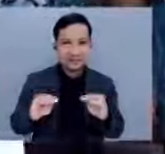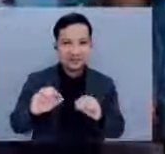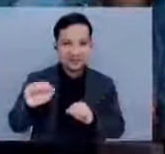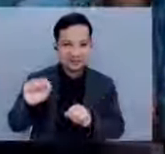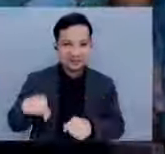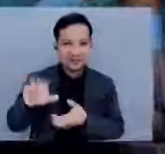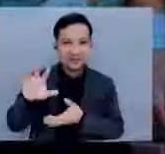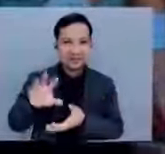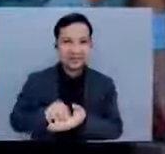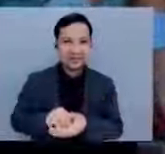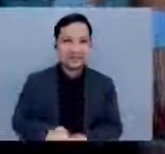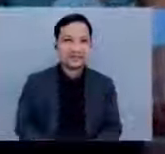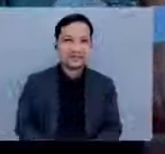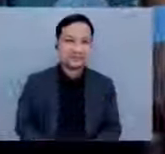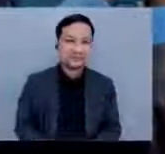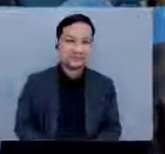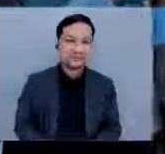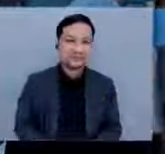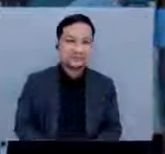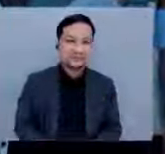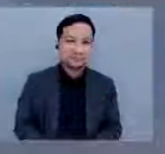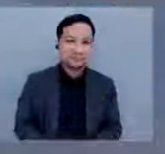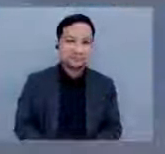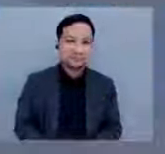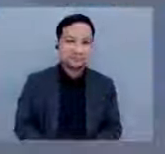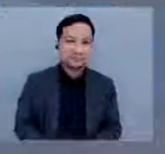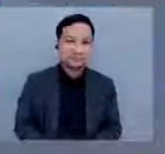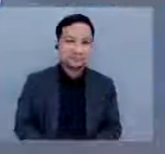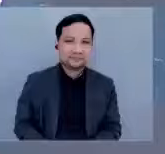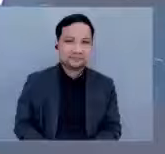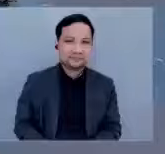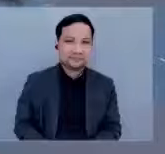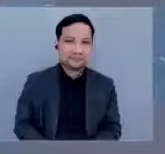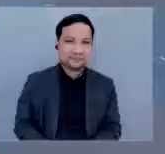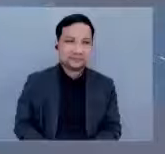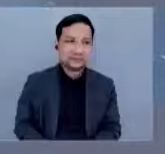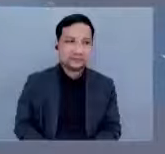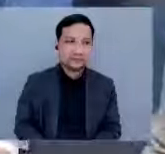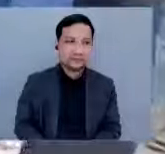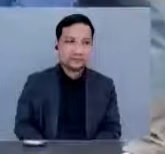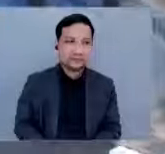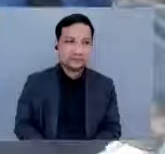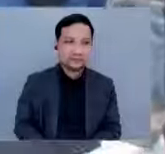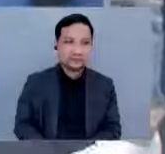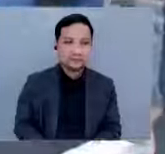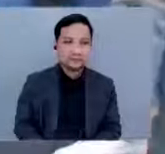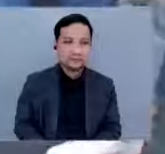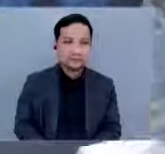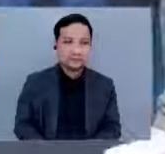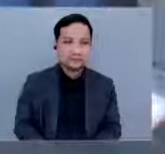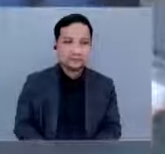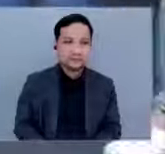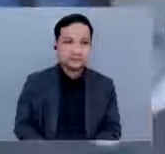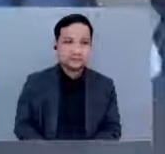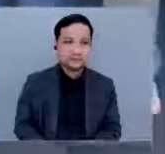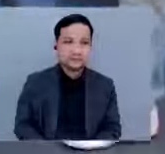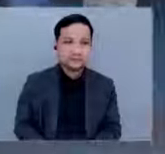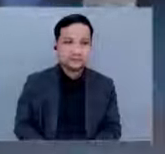gayahin ni Jess. Ano nito? Na pwede gayahin, na pwede gayahin. Princess. Oo. Sige lang. Go.